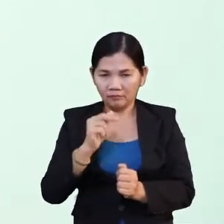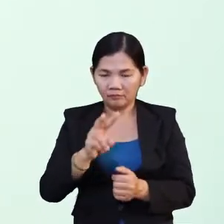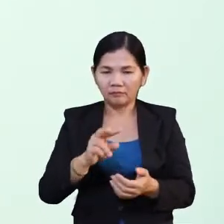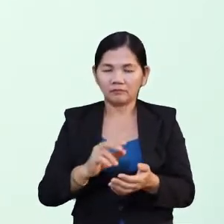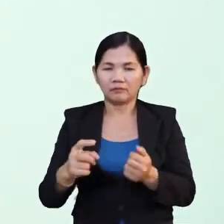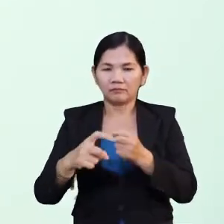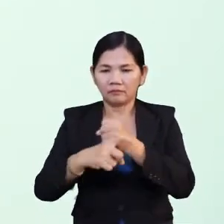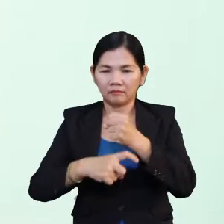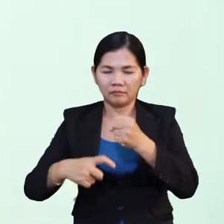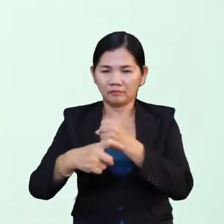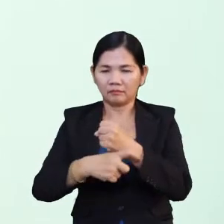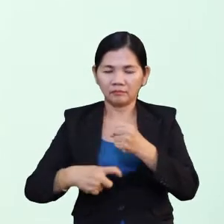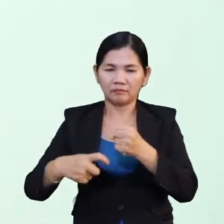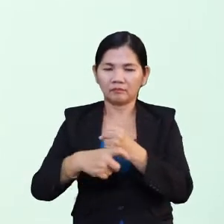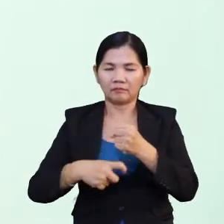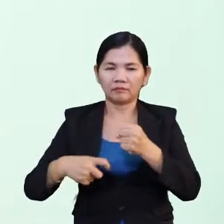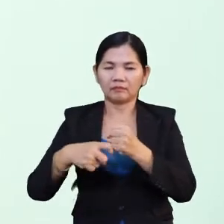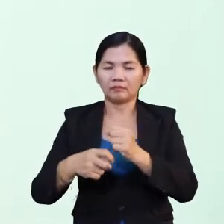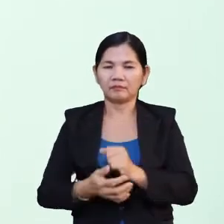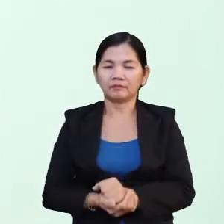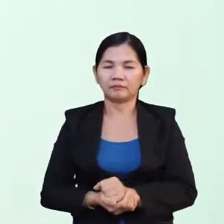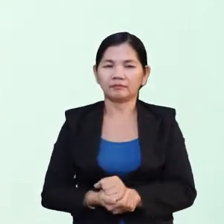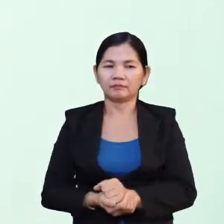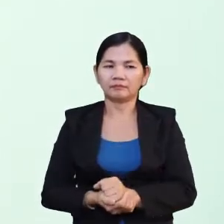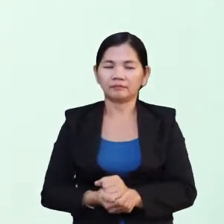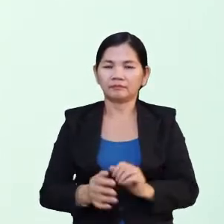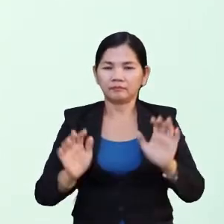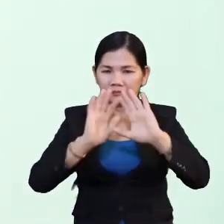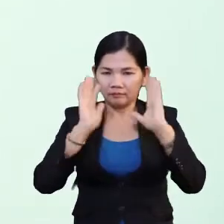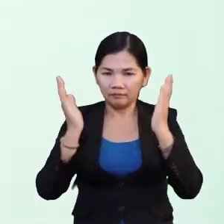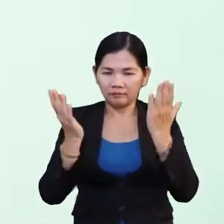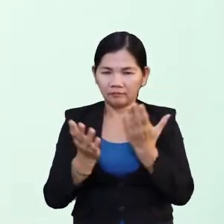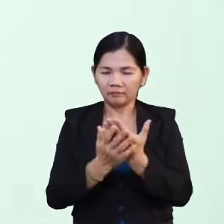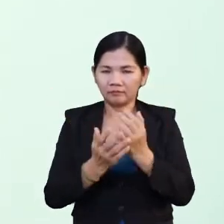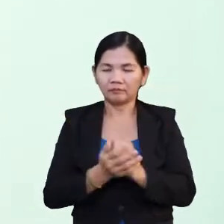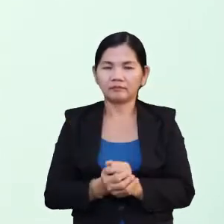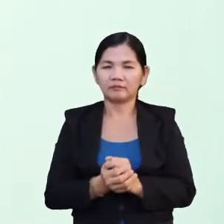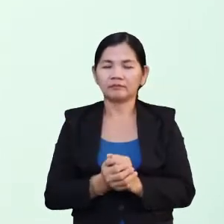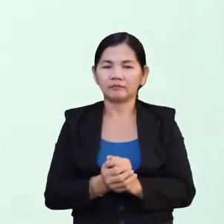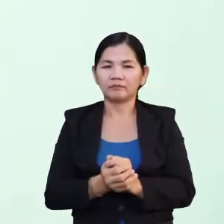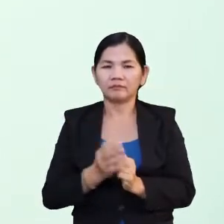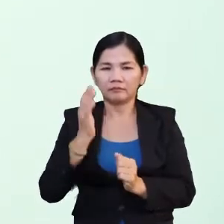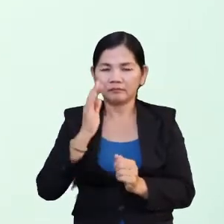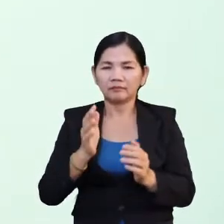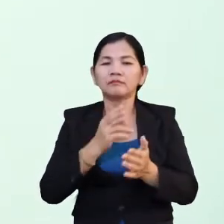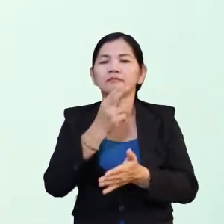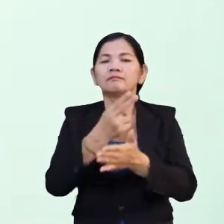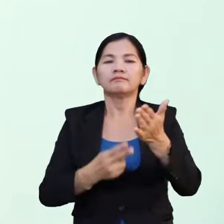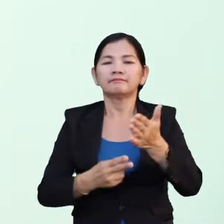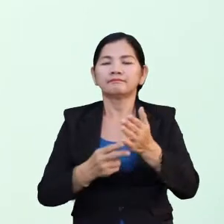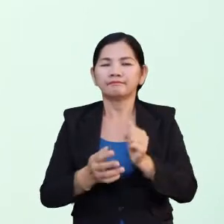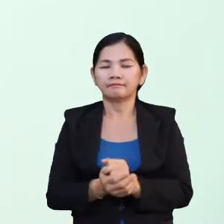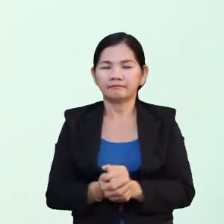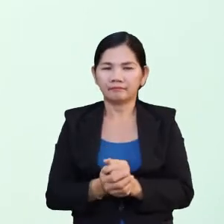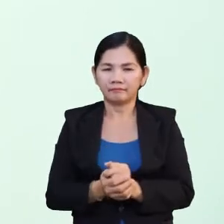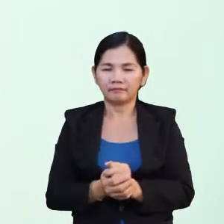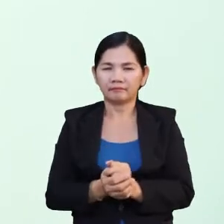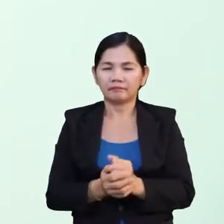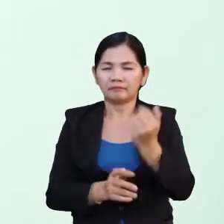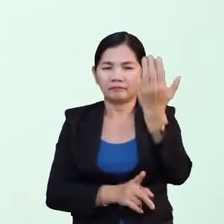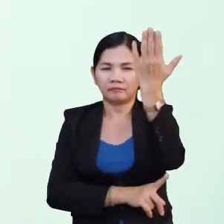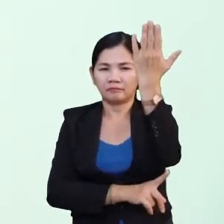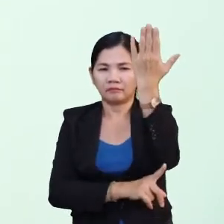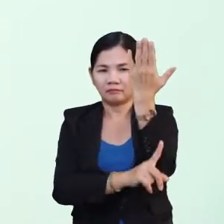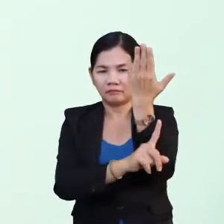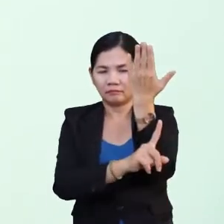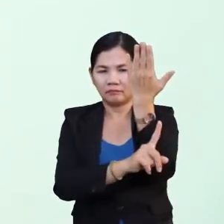ពណ៌បៃតងចាអញ្ចឹងទាំងអស់នេះគឺយើងគិតថាជាអ្វីកូនយើងគិតមើលវាបកគោលហើយវា